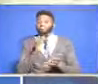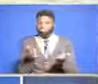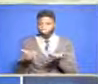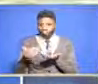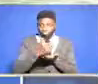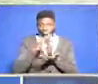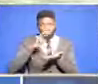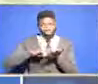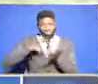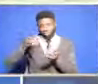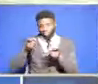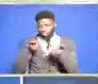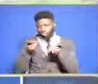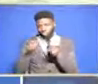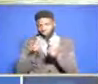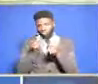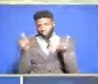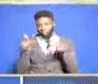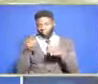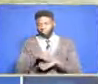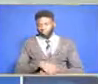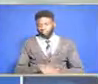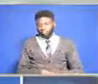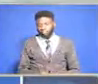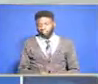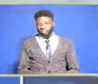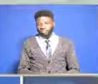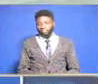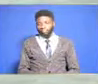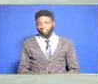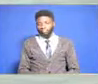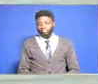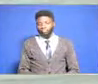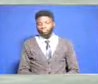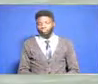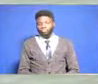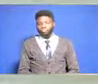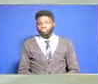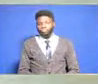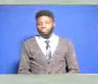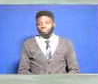controlled. Nikiripotia darubini ya Channel 1, naitwa Safin Achieng Oma.